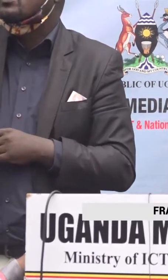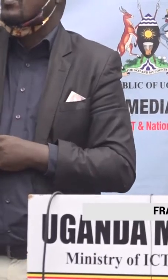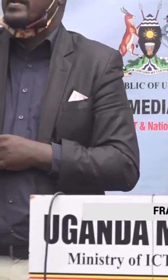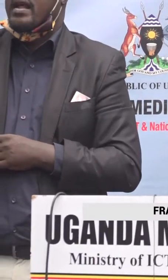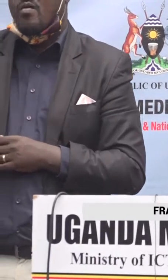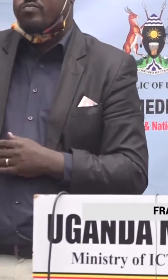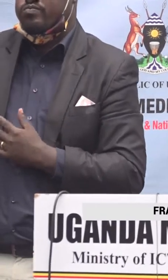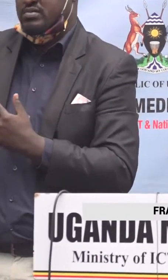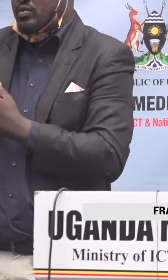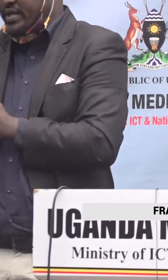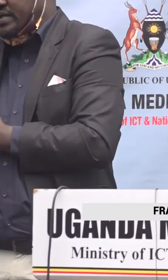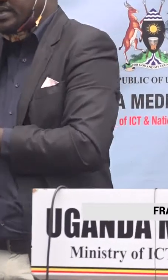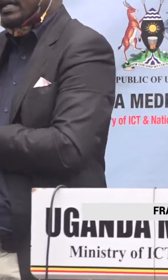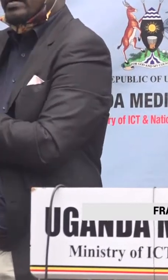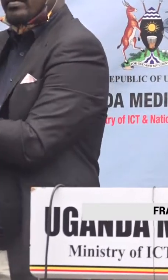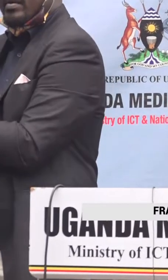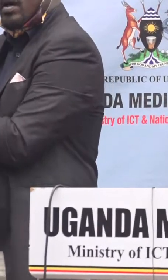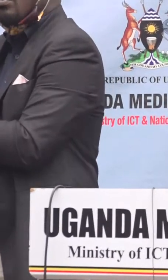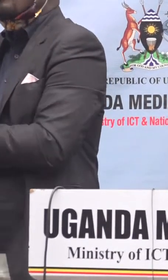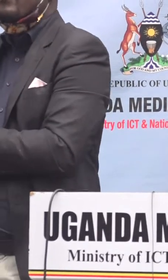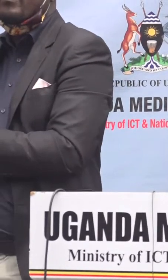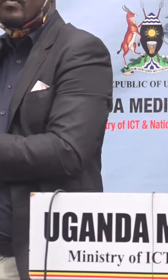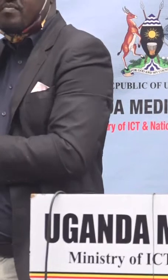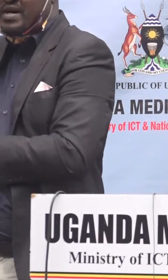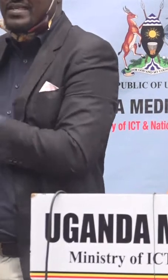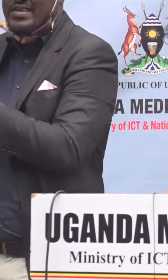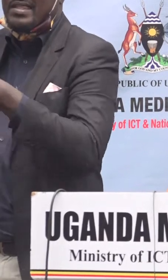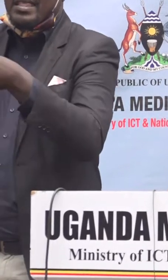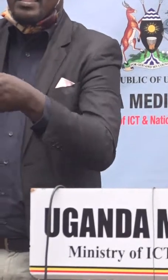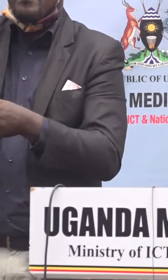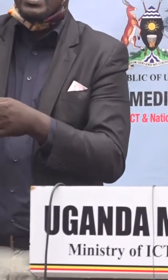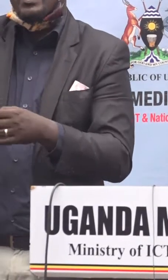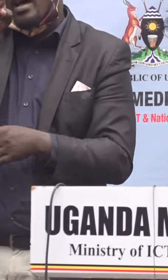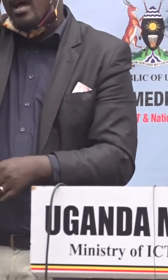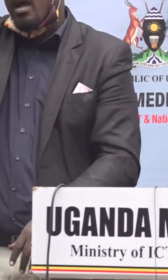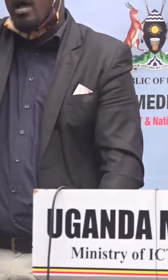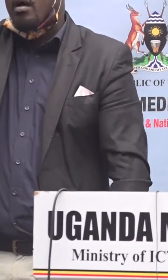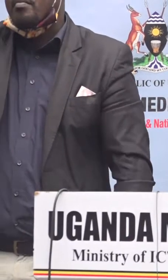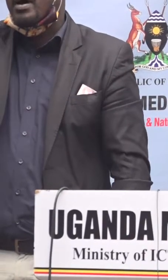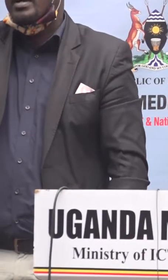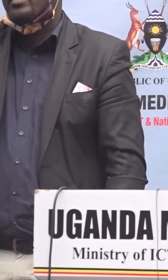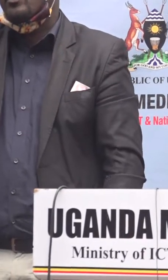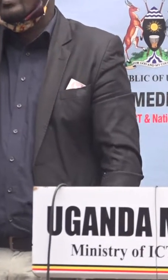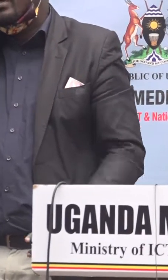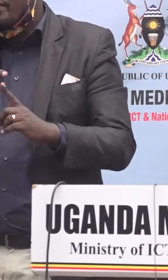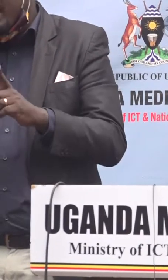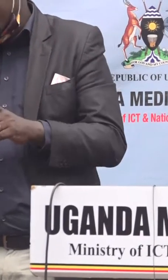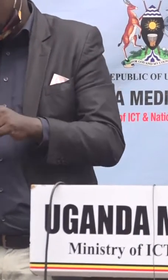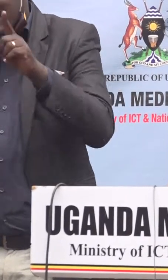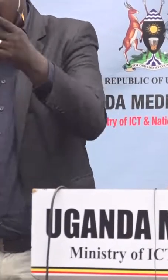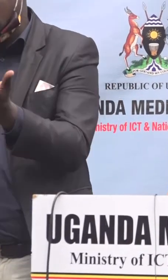bagamba nti yali akolagana n'omuntu omu e Mayuge gwe baasanga ng'alina ekirwadde